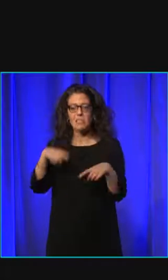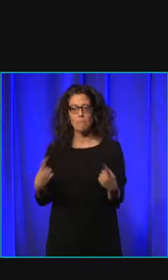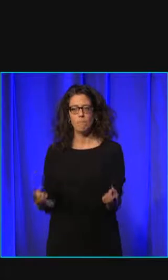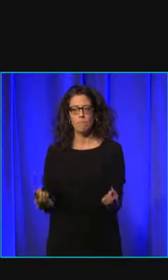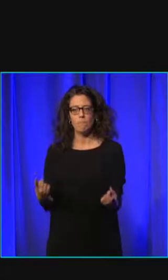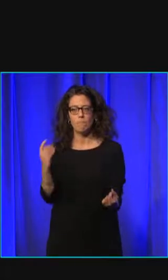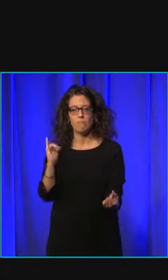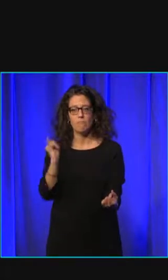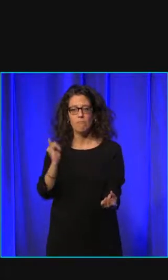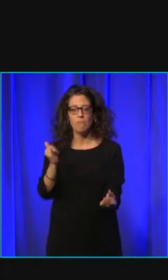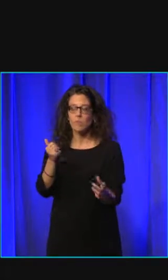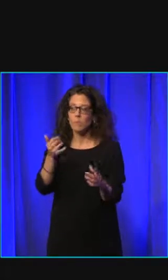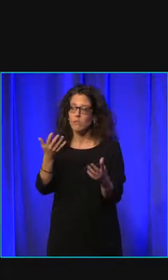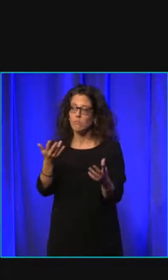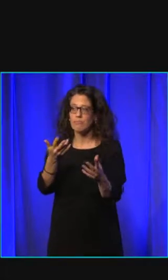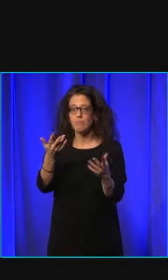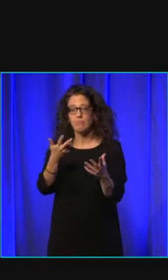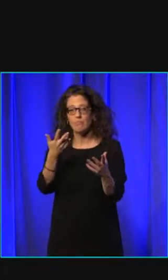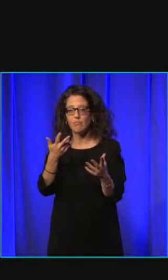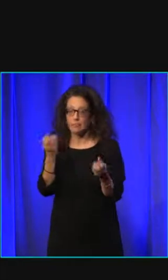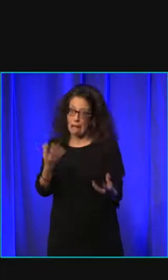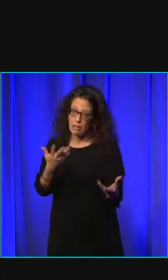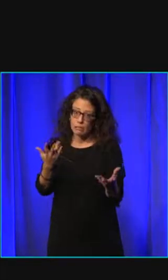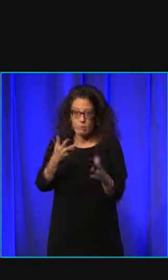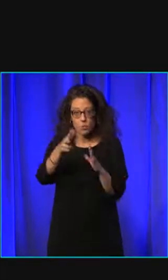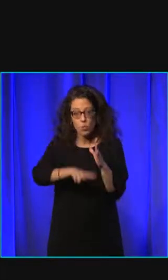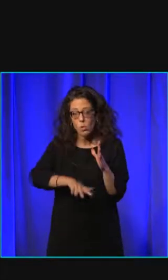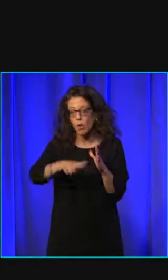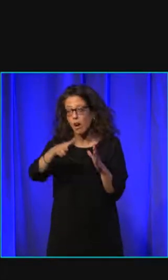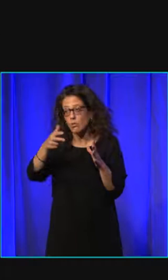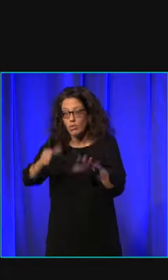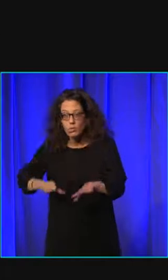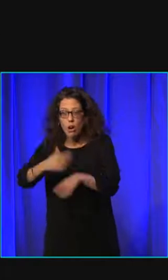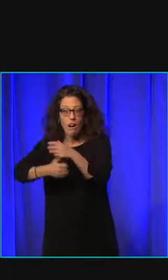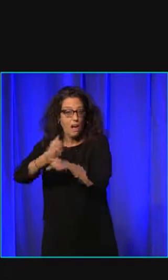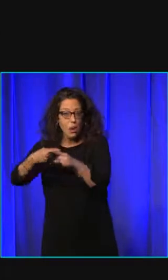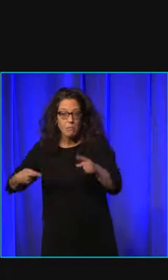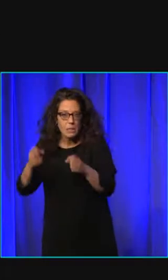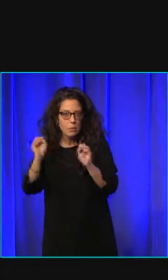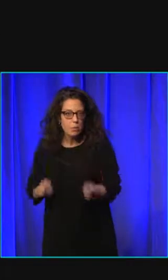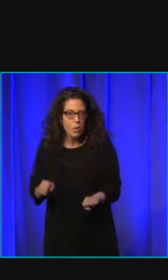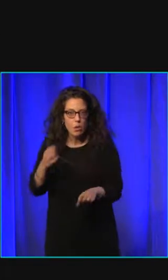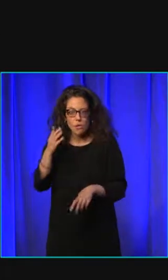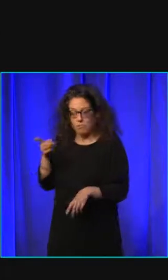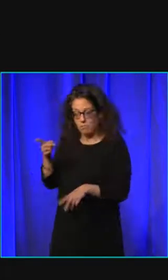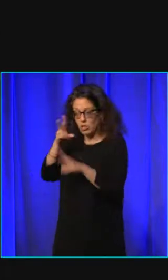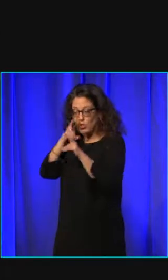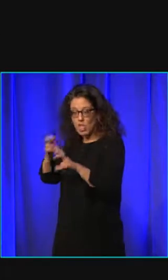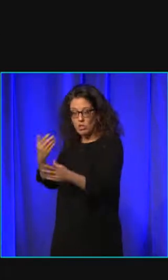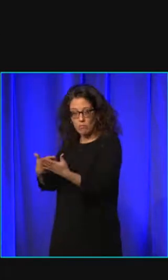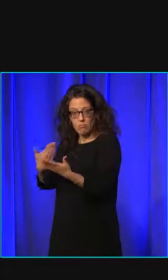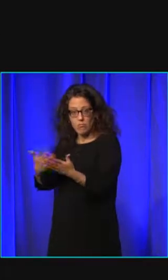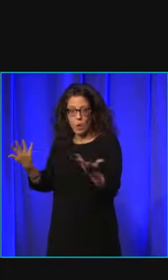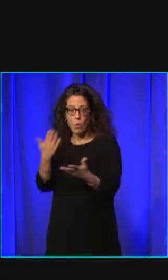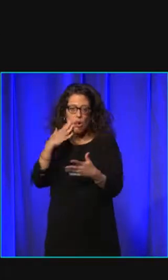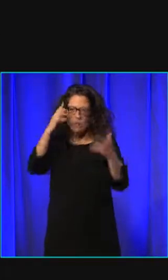pendant 3, 4, voire, comme cela arrive, 6, 8 mois ou un an et demi, si je me réfère à Bosbach, eh bien, cette